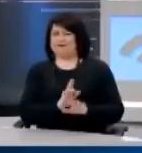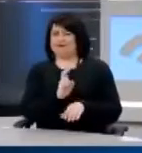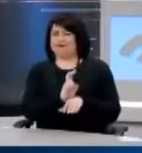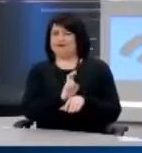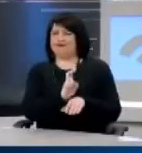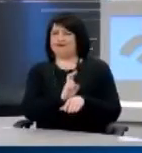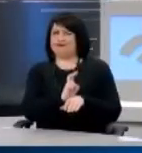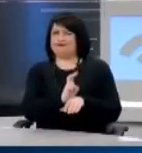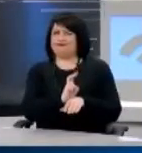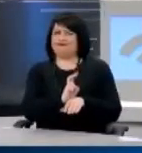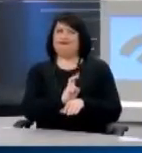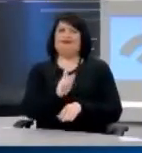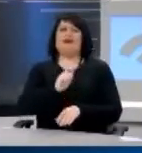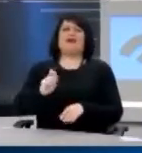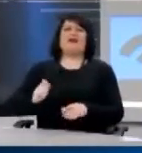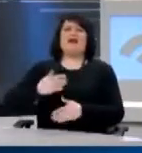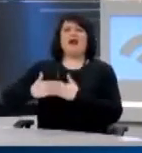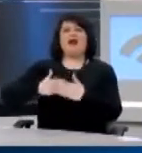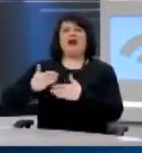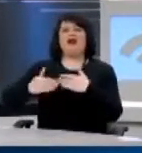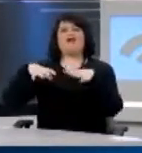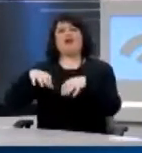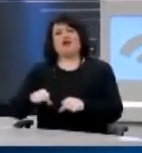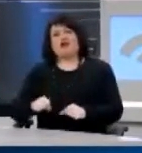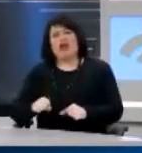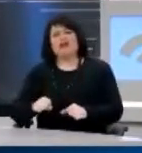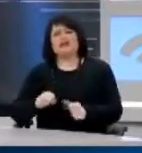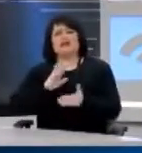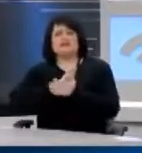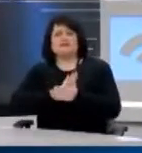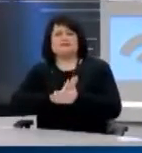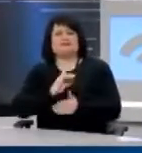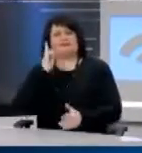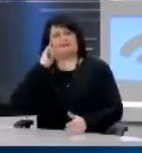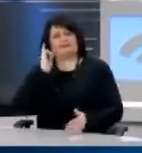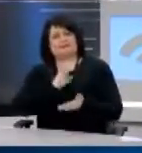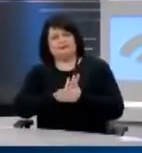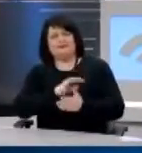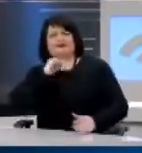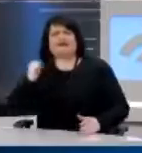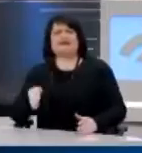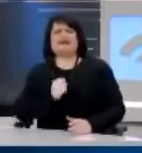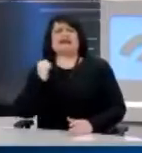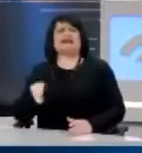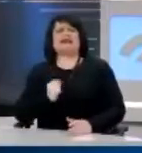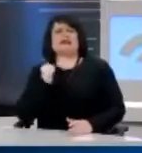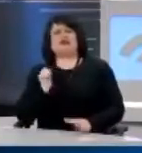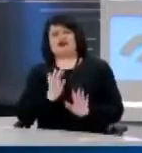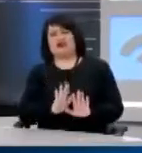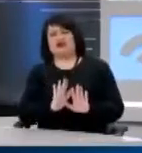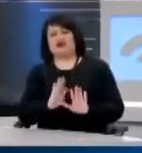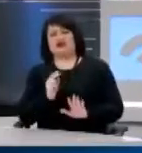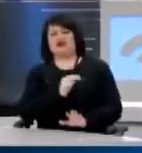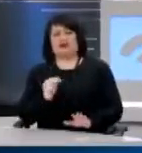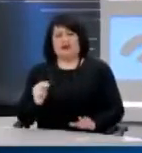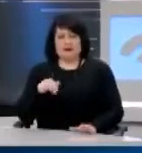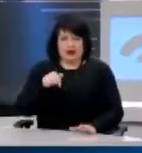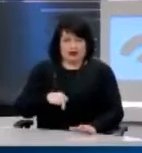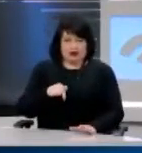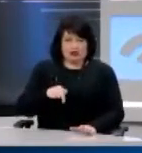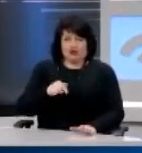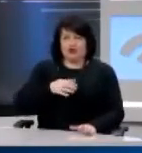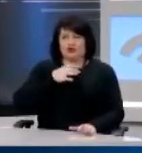υποταγμένη στη γραφειοκρατία, στα στερεότυπα και τον κοινωνικό συντηρητισμό. Και αυτό ήρθατε να το εξαγγείλετε σήμερα, αλλά